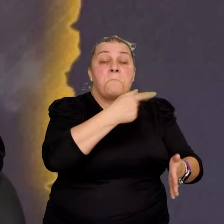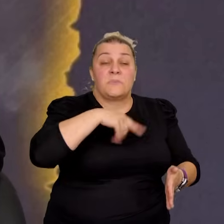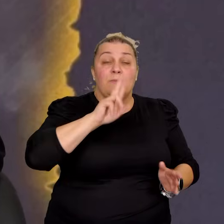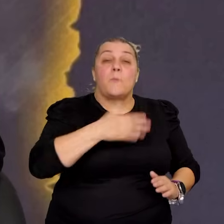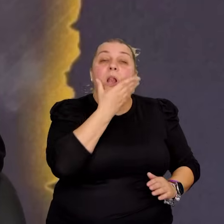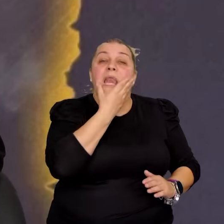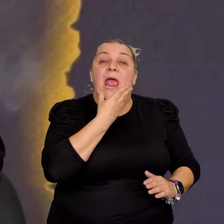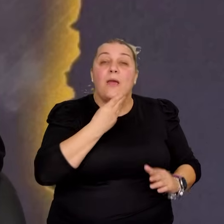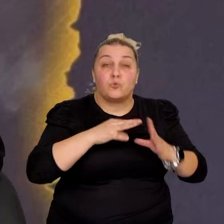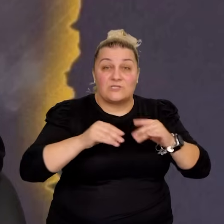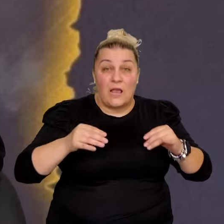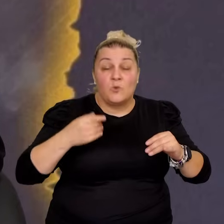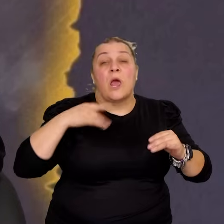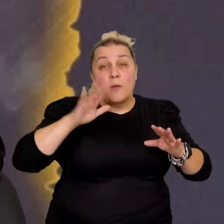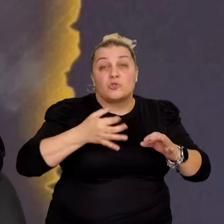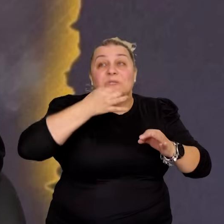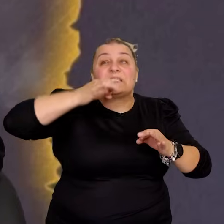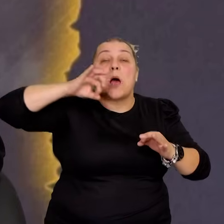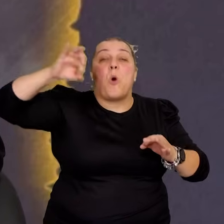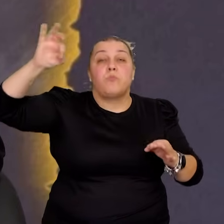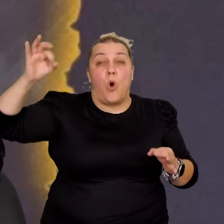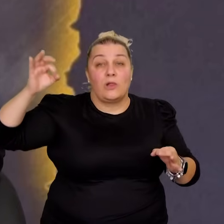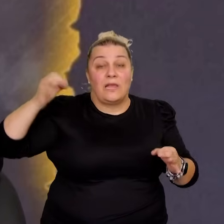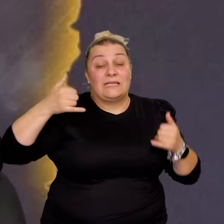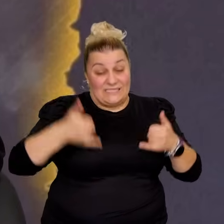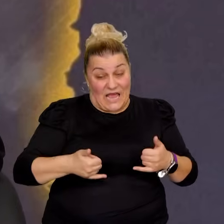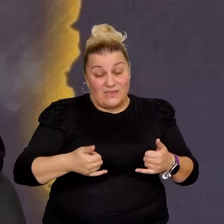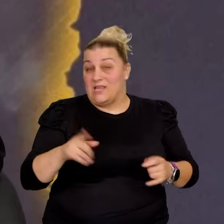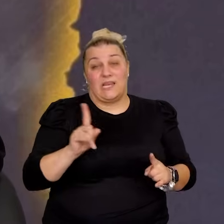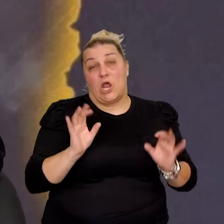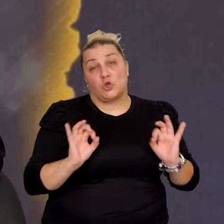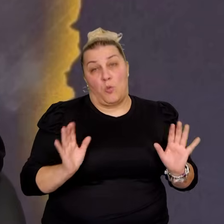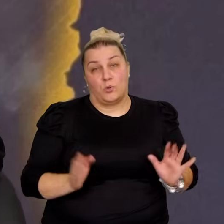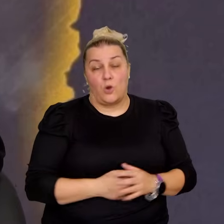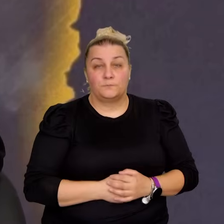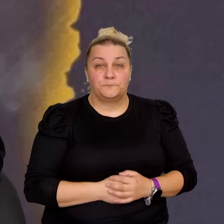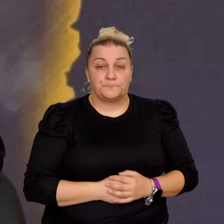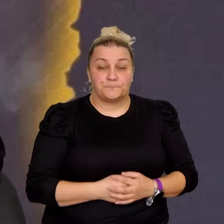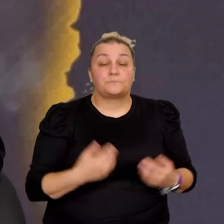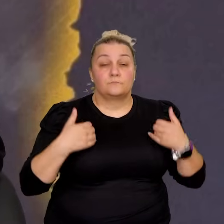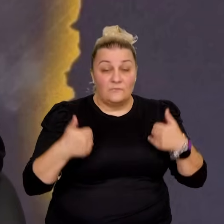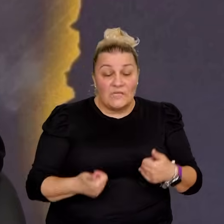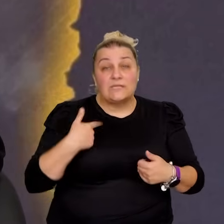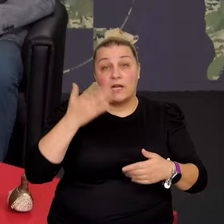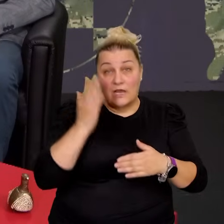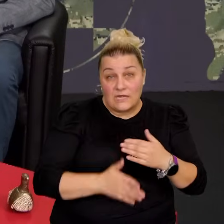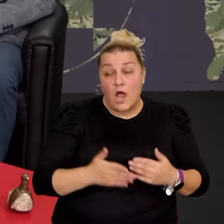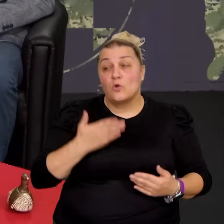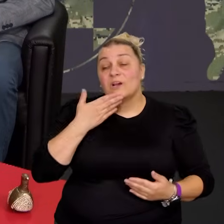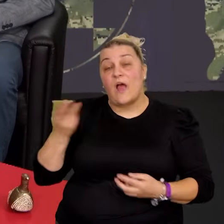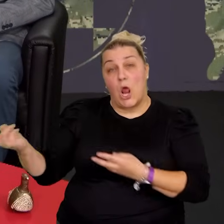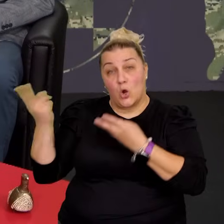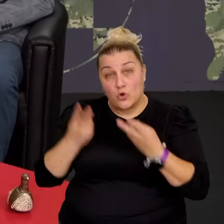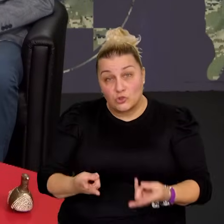prelijepu zemlju i moglo bi nam biti samo bolje. Ovako kako je sada, nije dobro. Da, evo, Na samom smo kraju. Peđa, hvala